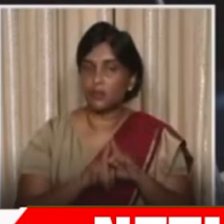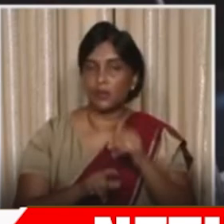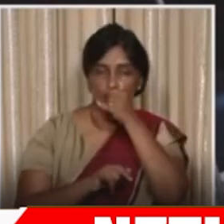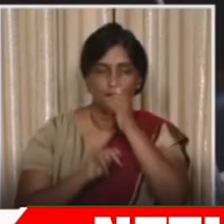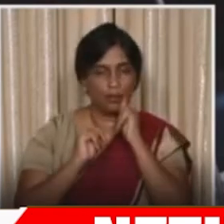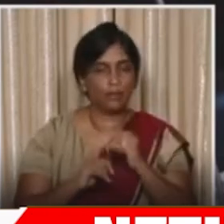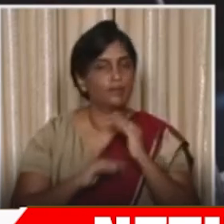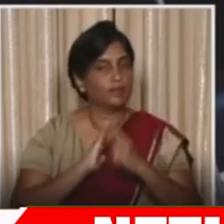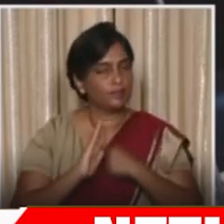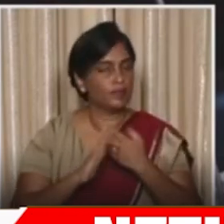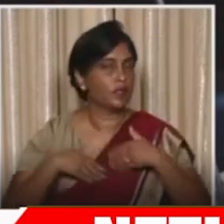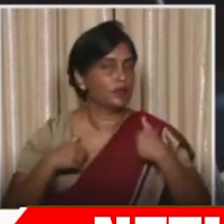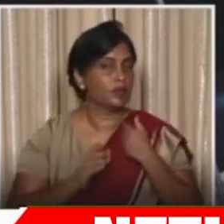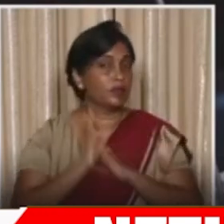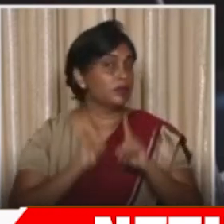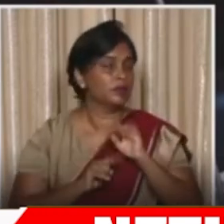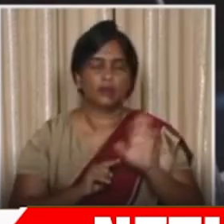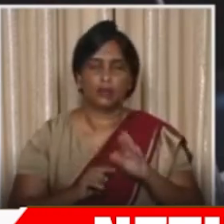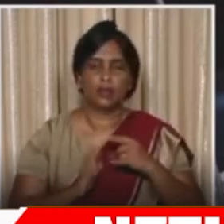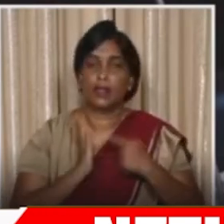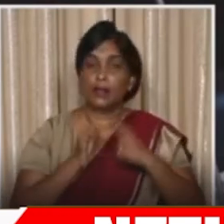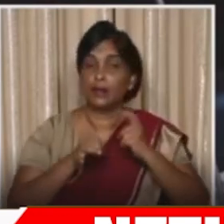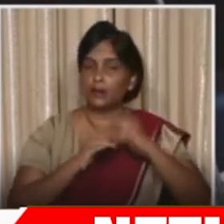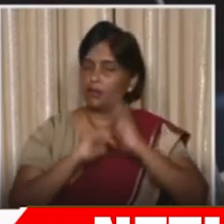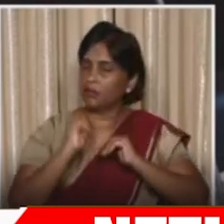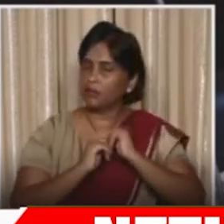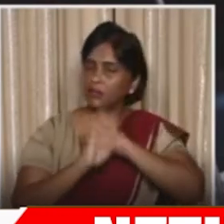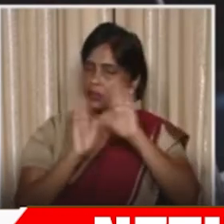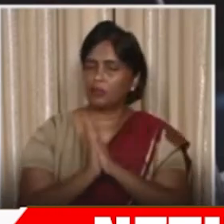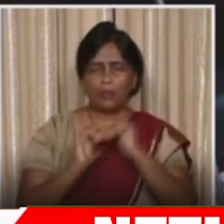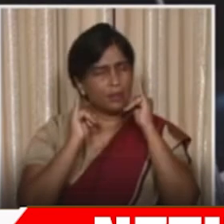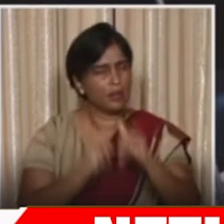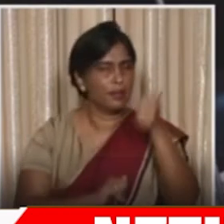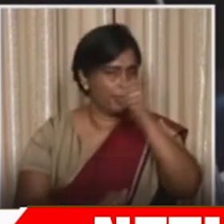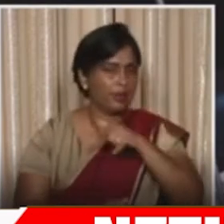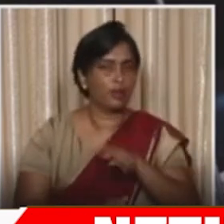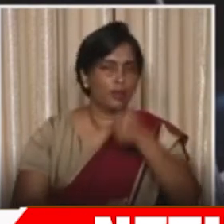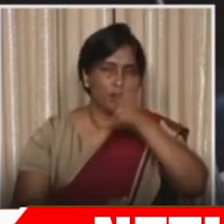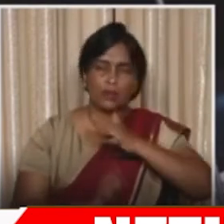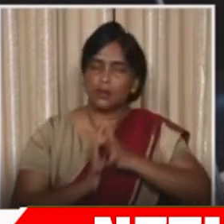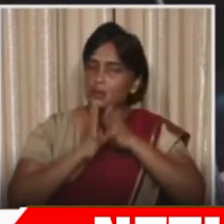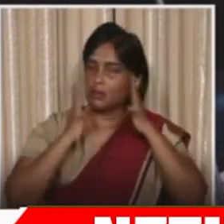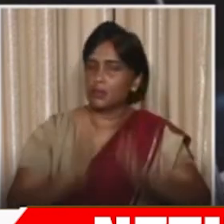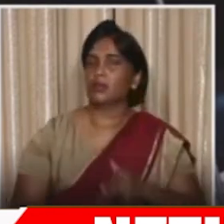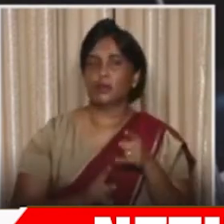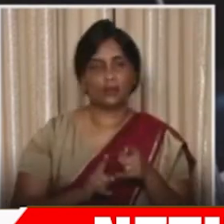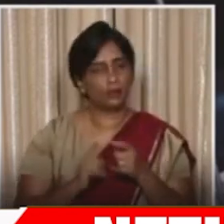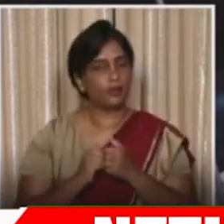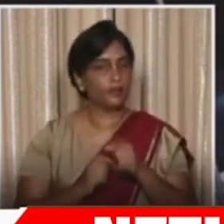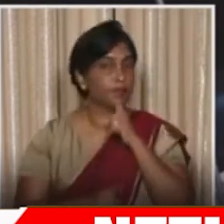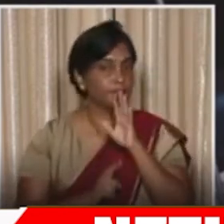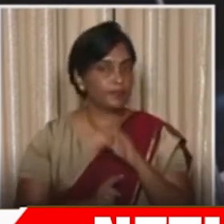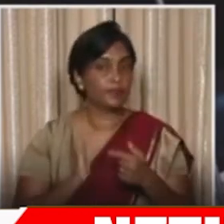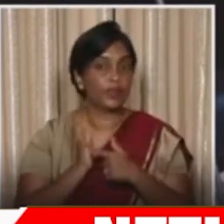දූෂිතයි මේ රටේ සෞඛ්‍ය අමාත්‍යංශය නෙවෙයි මේ රටේ ටෙන්ඩර් ක්‍රමය සම්පූර්ණයෙන්ම දූෂිතයි වංචාව දූෂණය හොරකම් කියන කතා